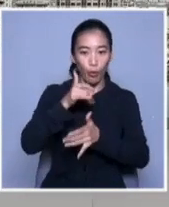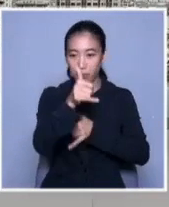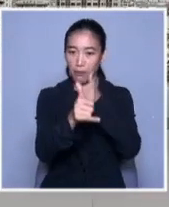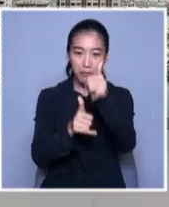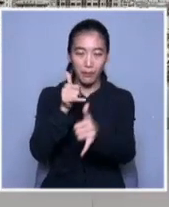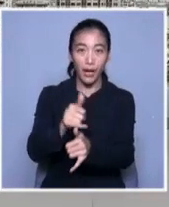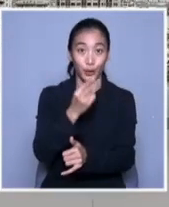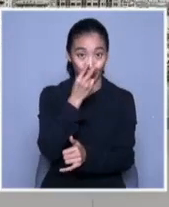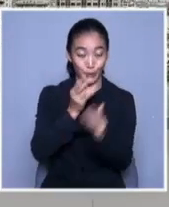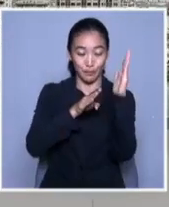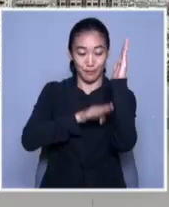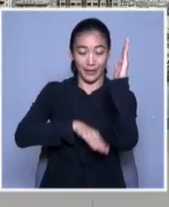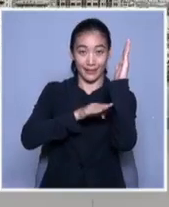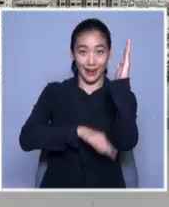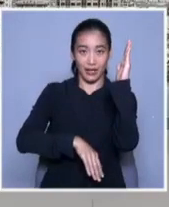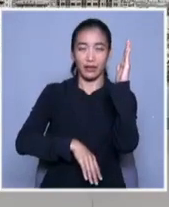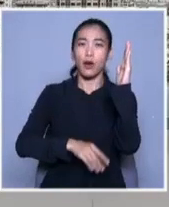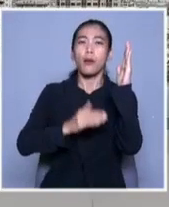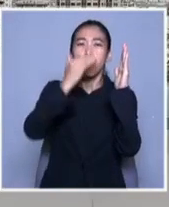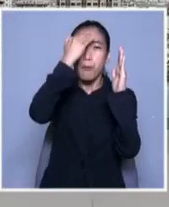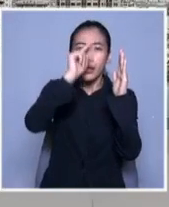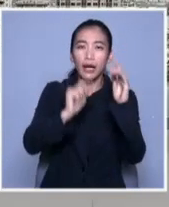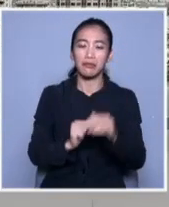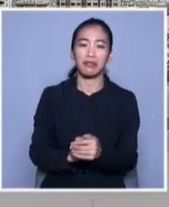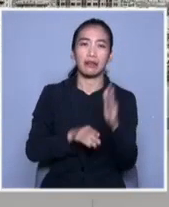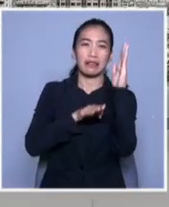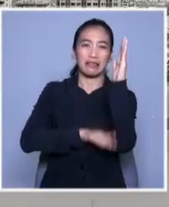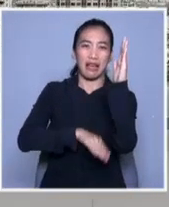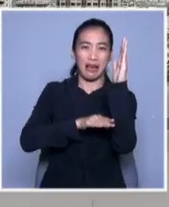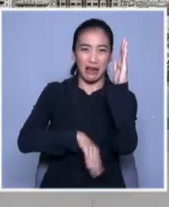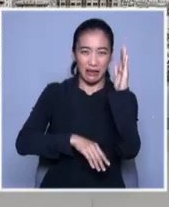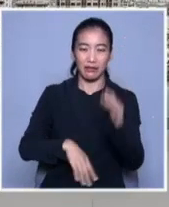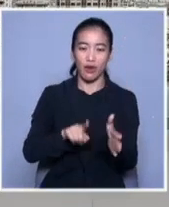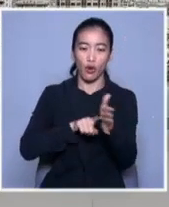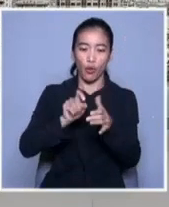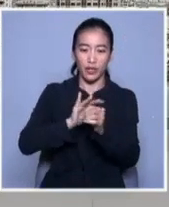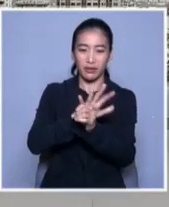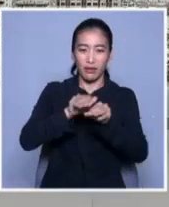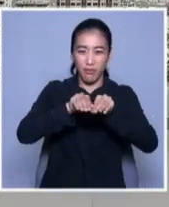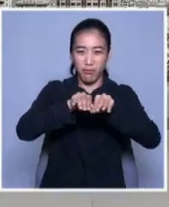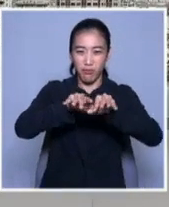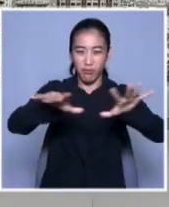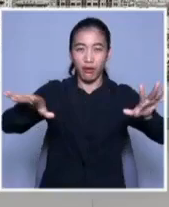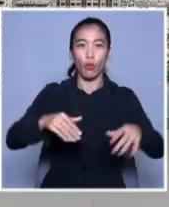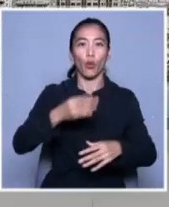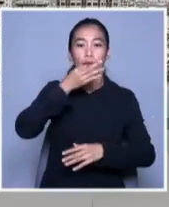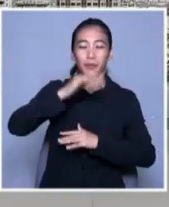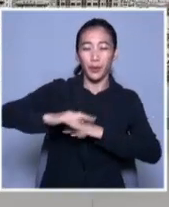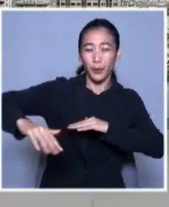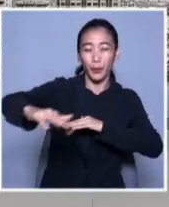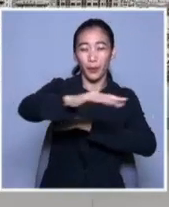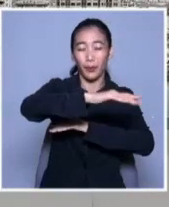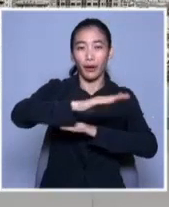คใต้คือช่วงเวลาที่มีการระบาดของโควิด-19ทะเลใต้เนี่ยสวยงดงามจริงๆเลยนะคะเราได้เห็นว่าธรรมชาติกลับมา